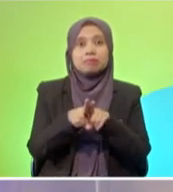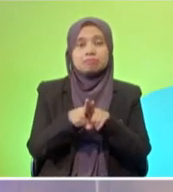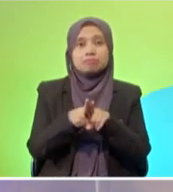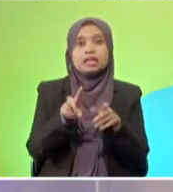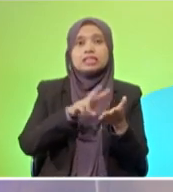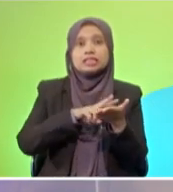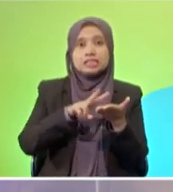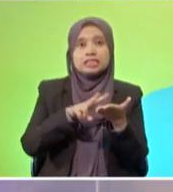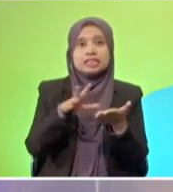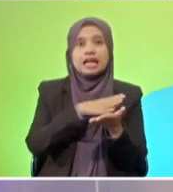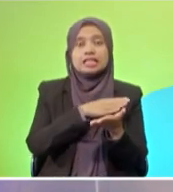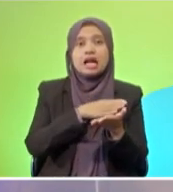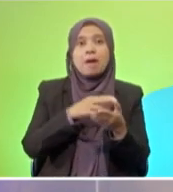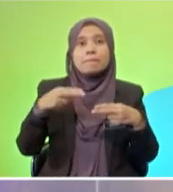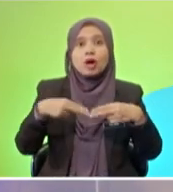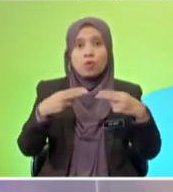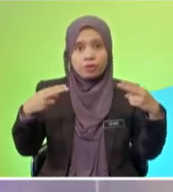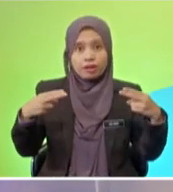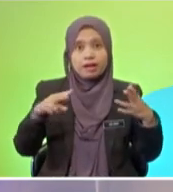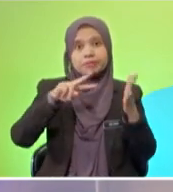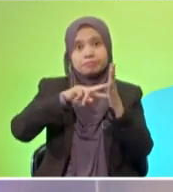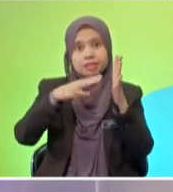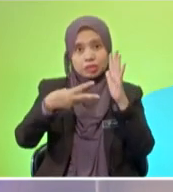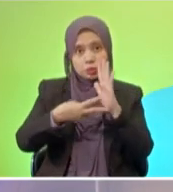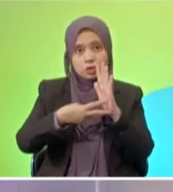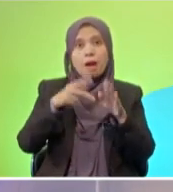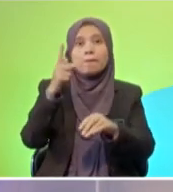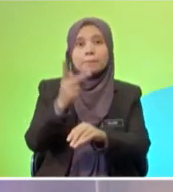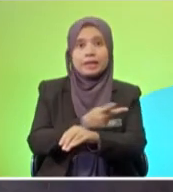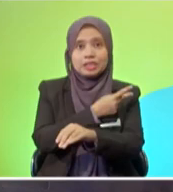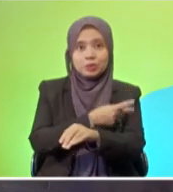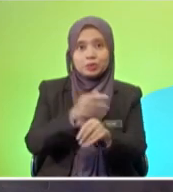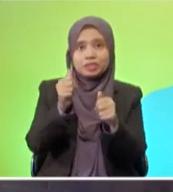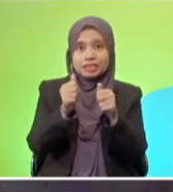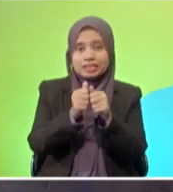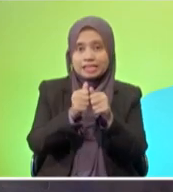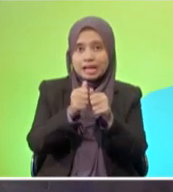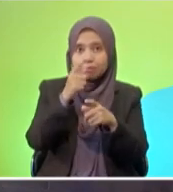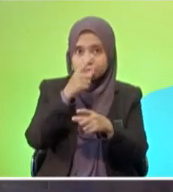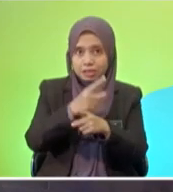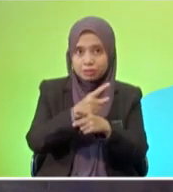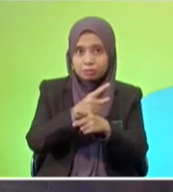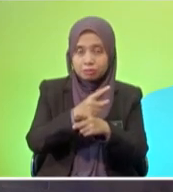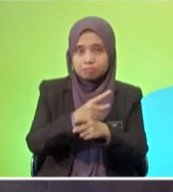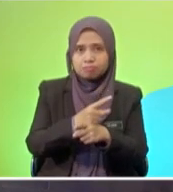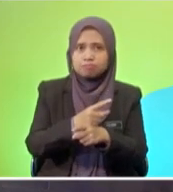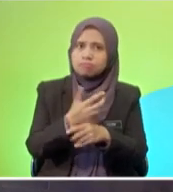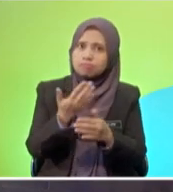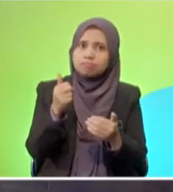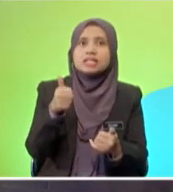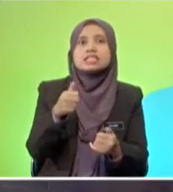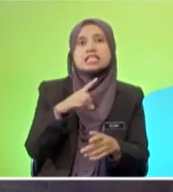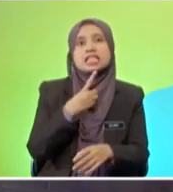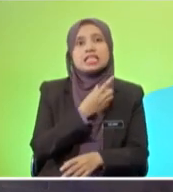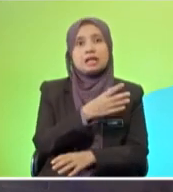kartun dan juga menguraikan maksud pantun dengan tepat Oh menarik tuh dapat belajar pantun